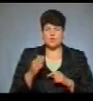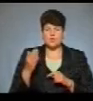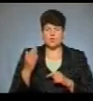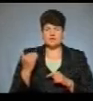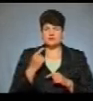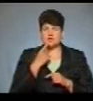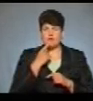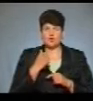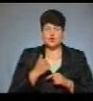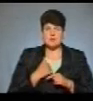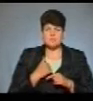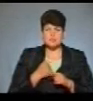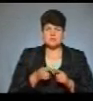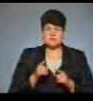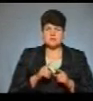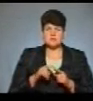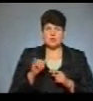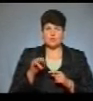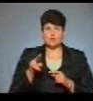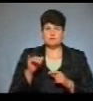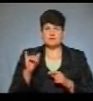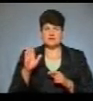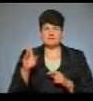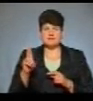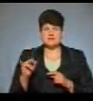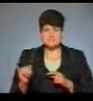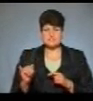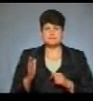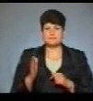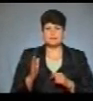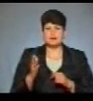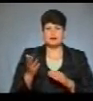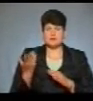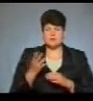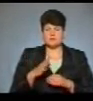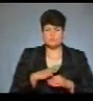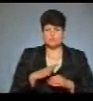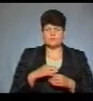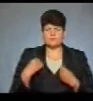чорноармійця. Ми думаємо, що це є убивець, який сидів в тюрмі, а перед тим носив в дітній одязі